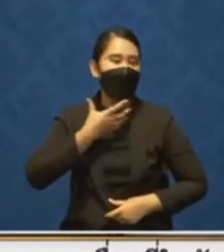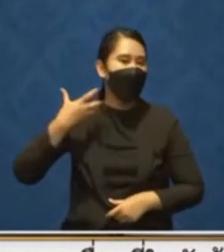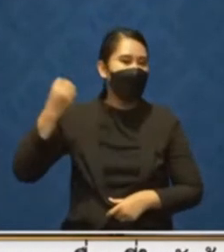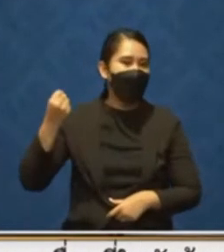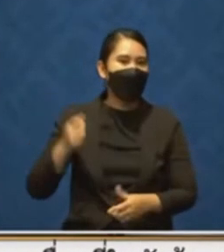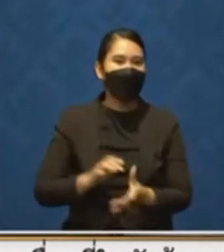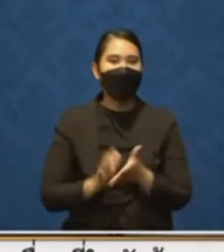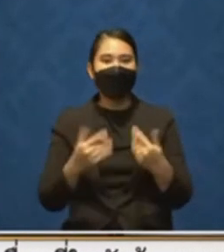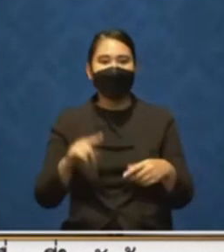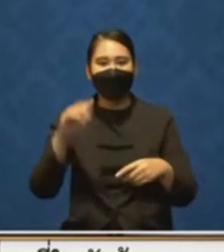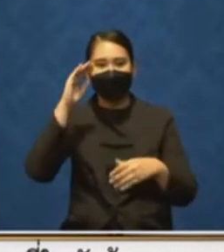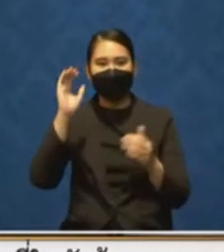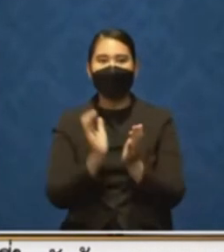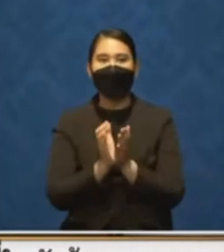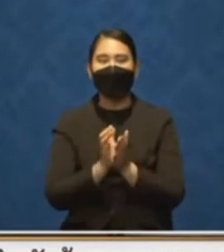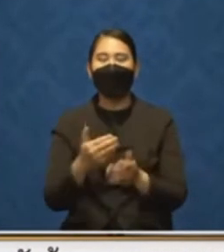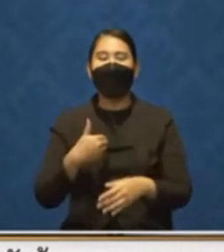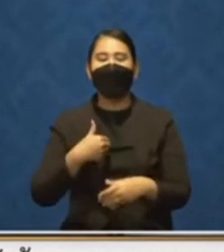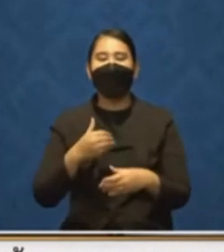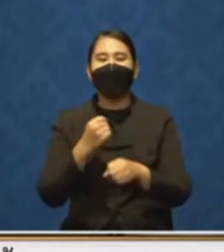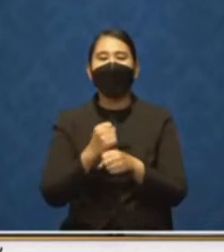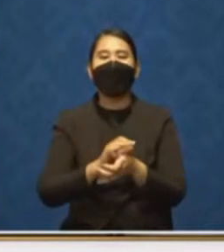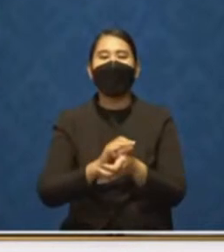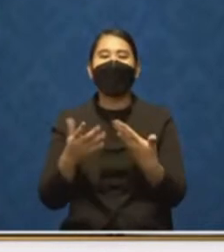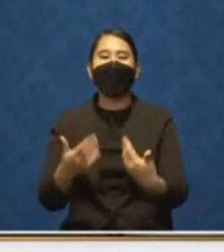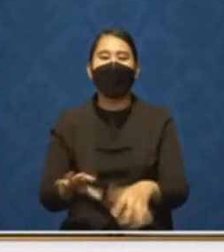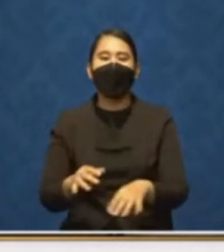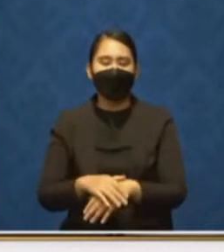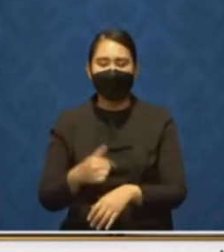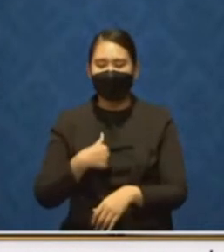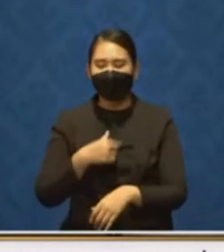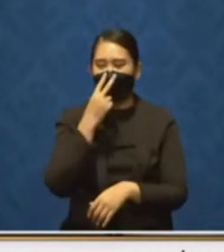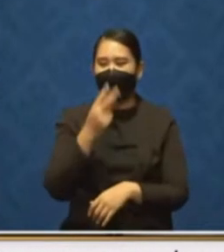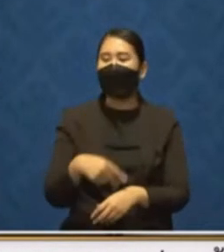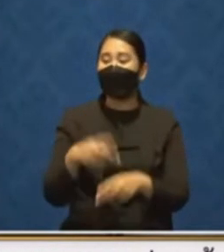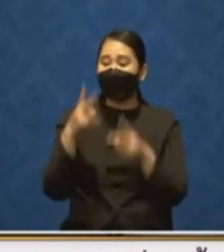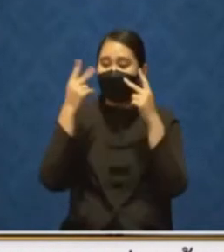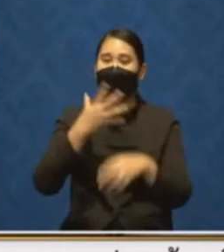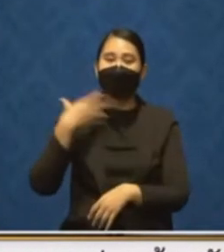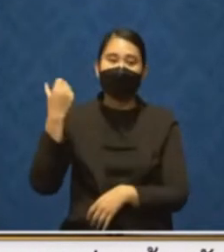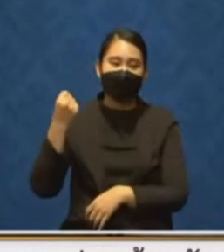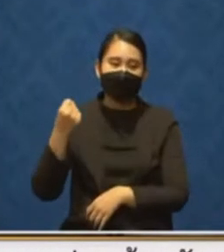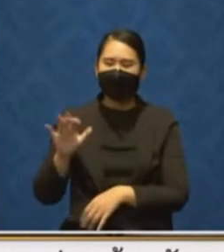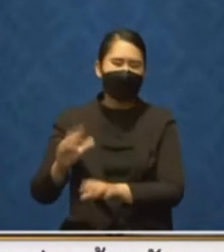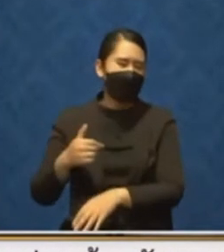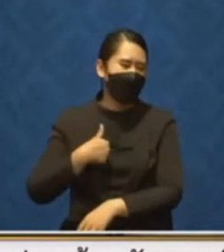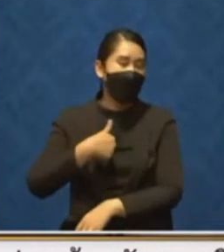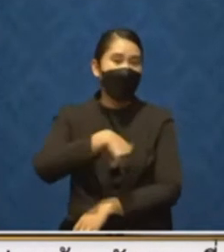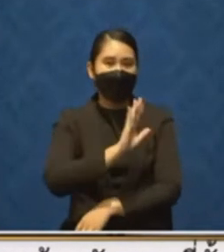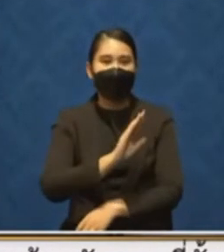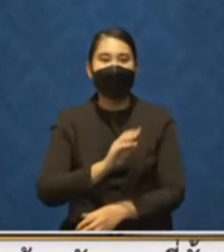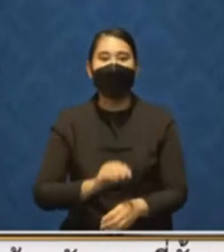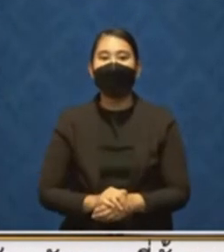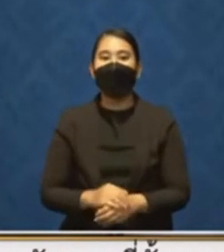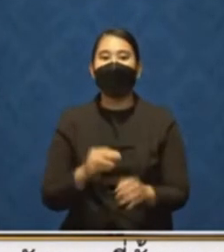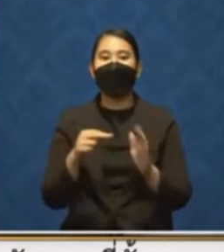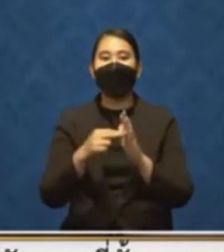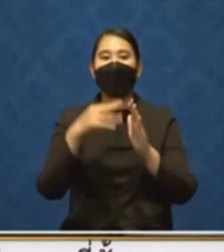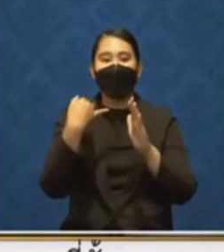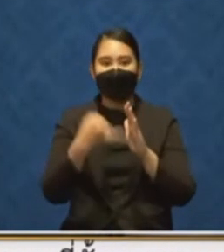จะเรากำลังจะไปรับเมียตัวเมียด่ามากกว่าจะจับคนร้ายคนละเว้นการปฏิบัติหน้าที่นะครับ